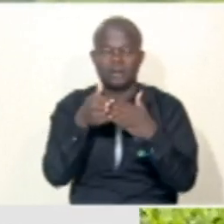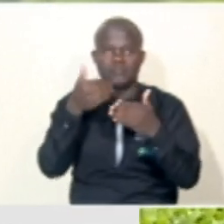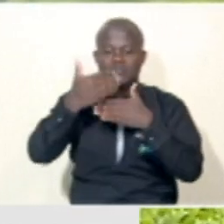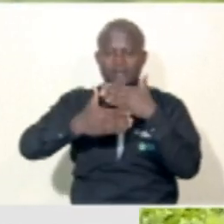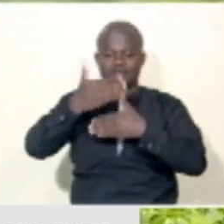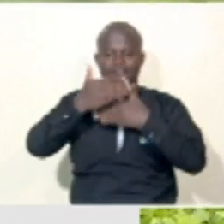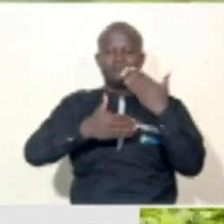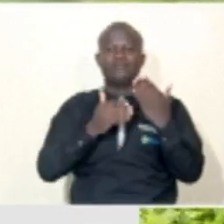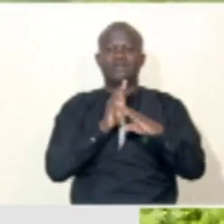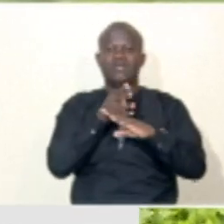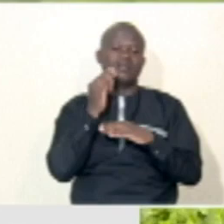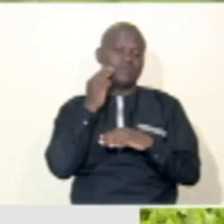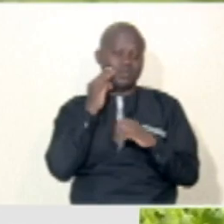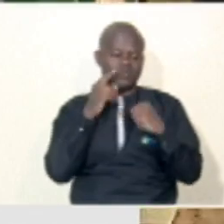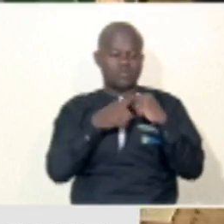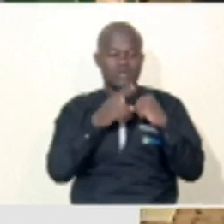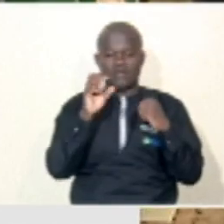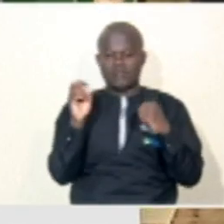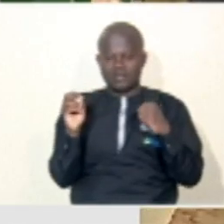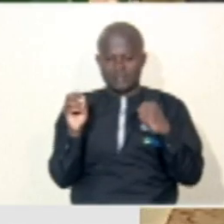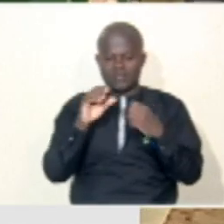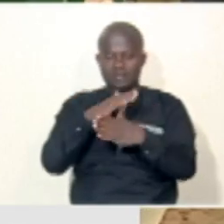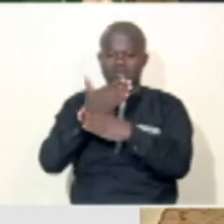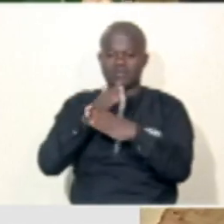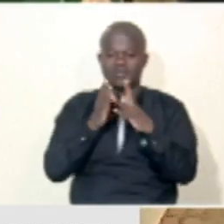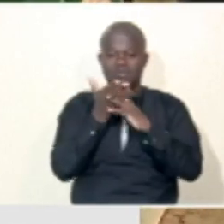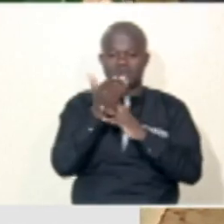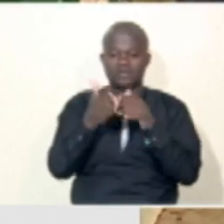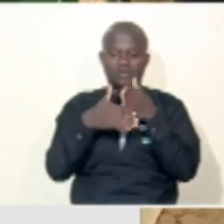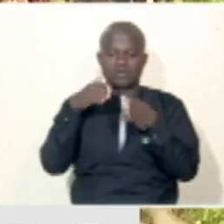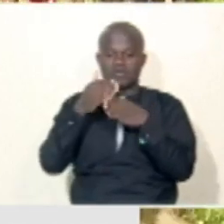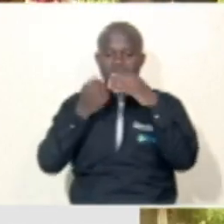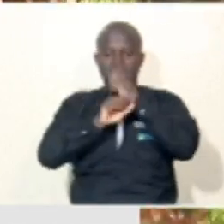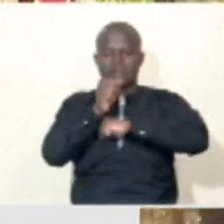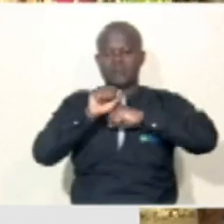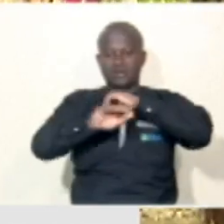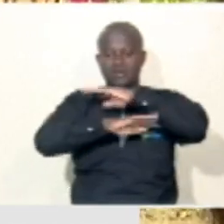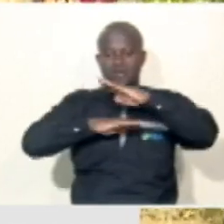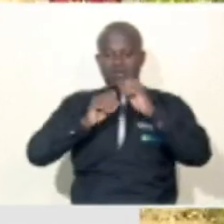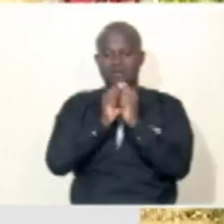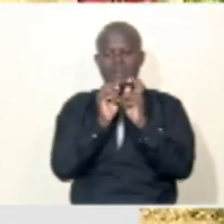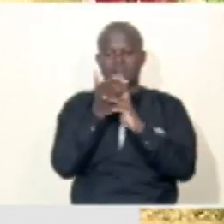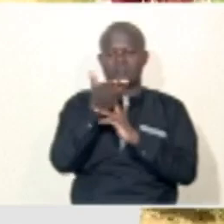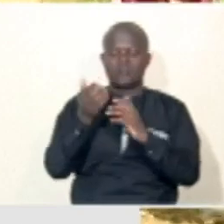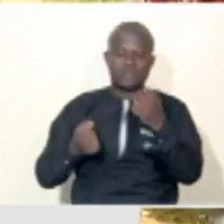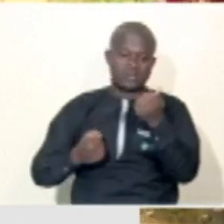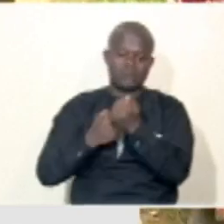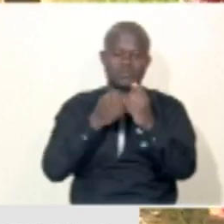parike asaga miliyoni 600 yagiye asaranganywa binyuze mu kububakira ibikorwa remezo ndetse nacishwa mu nkunga